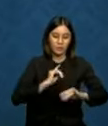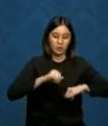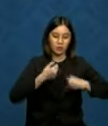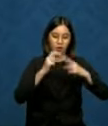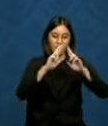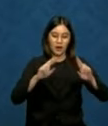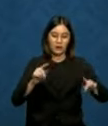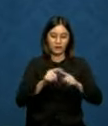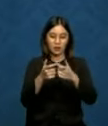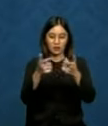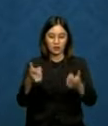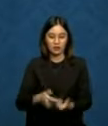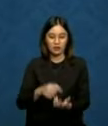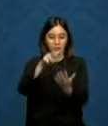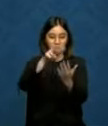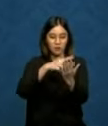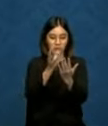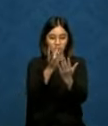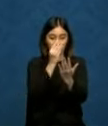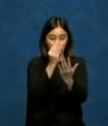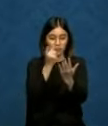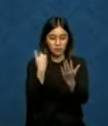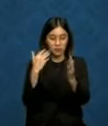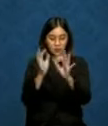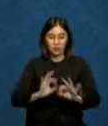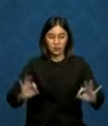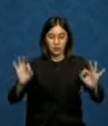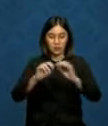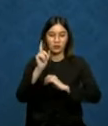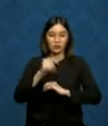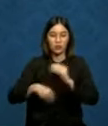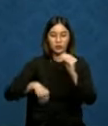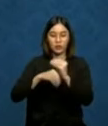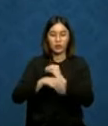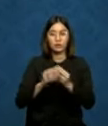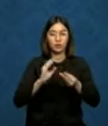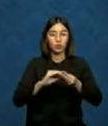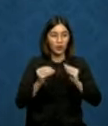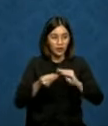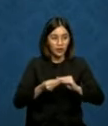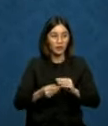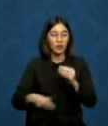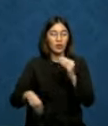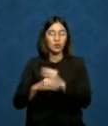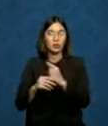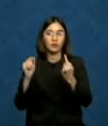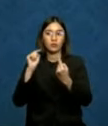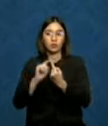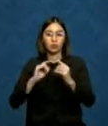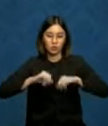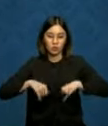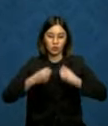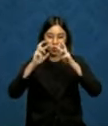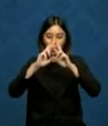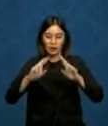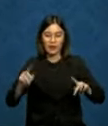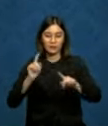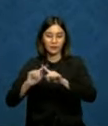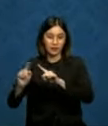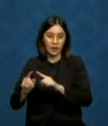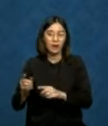ผมเห็นจากรายงานแล้วยังเห็นว่ายังมีความจำเป็นที่ต้องเพิ่มตัวเลขและเพิ่มการเข้าถึงผู้ประกอบการกิจการมาก